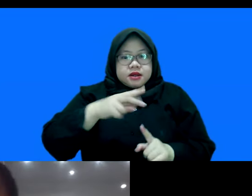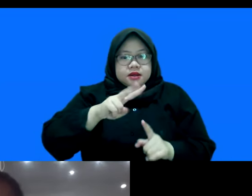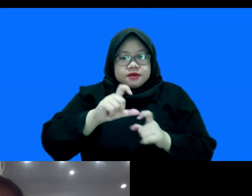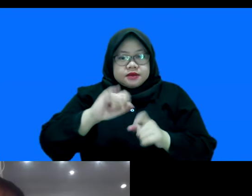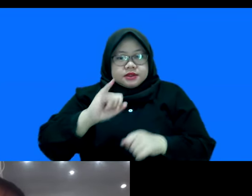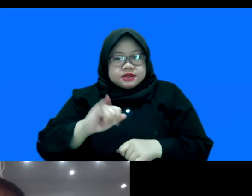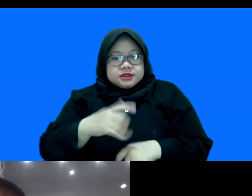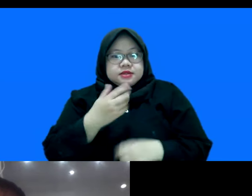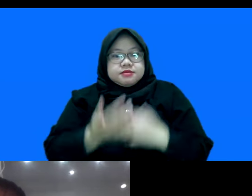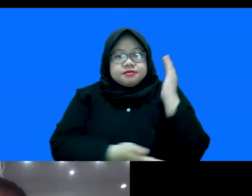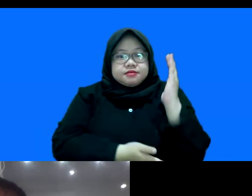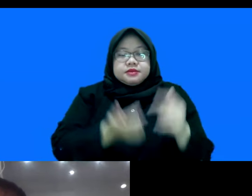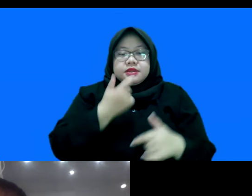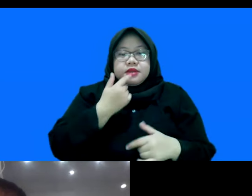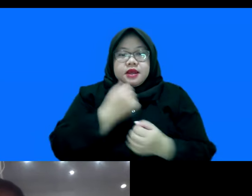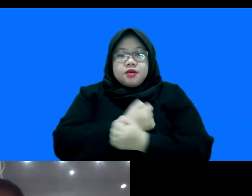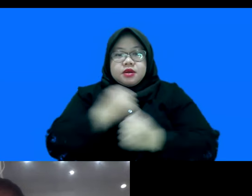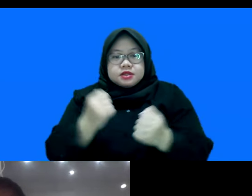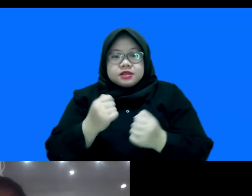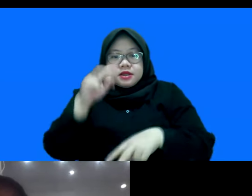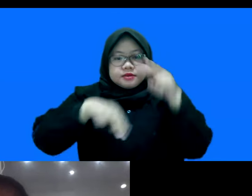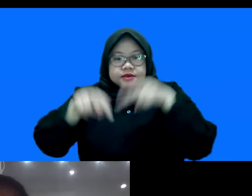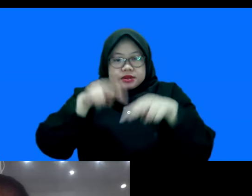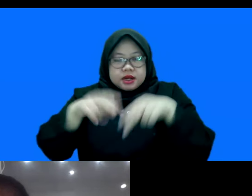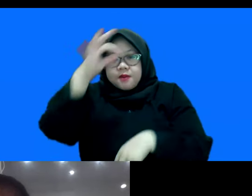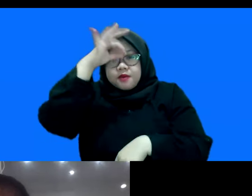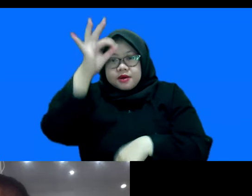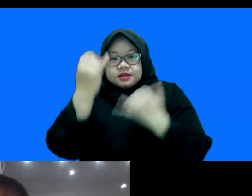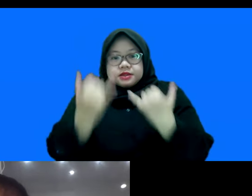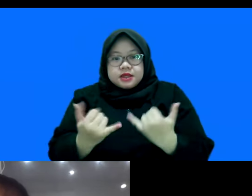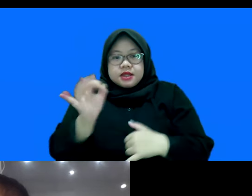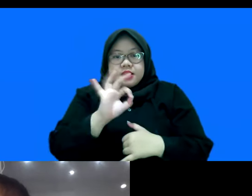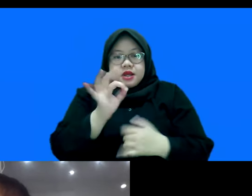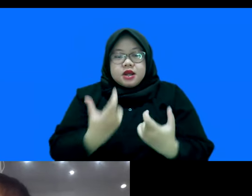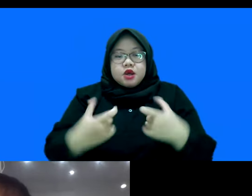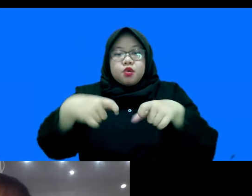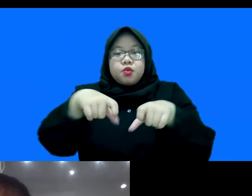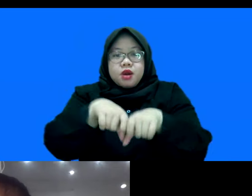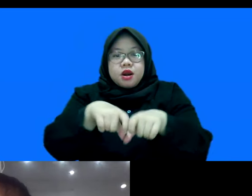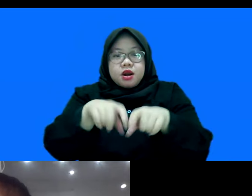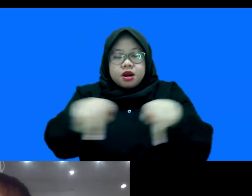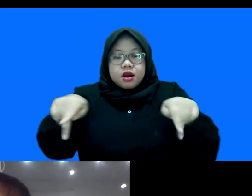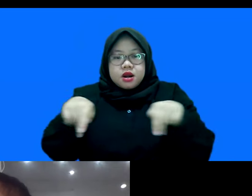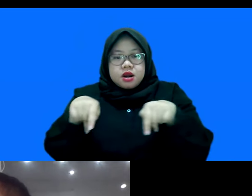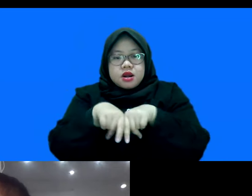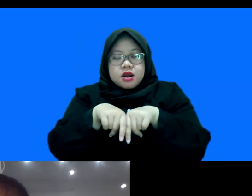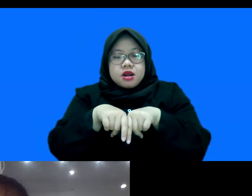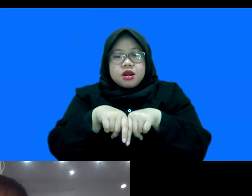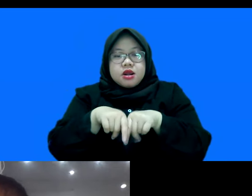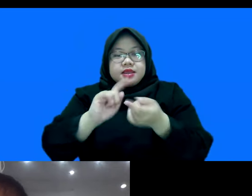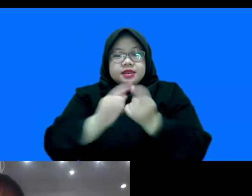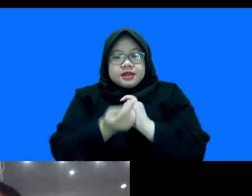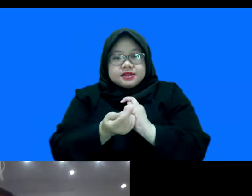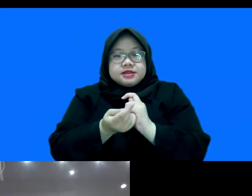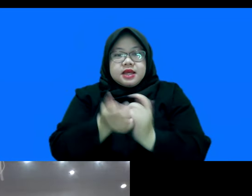masalah kewenangan penyidikan oleh kepolisian saat ini tanpa ruang uji yang imparsial bagi masyarakat pencari keadilan. Kepada